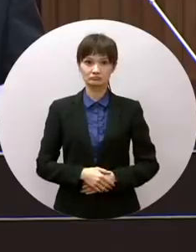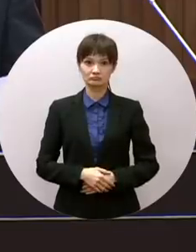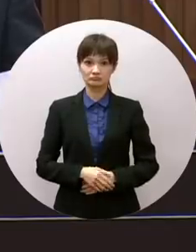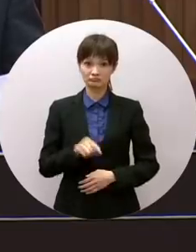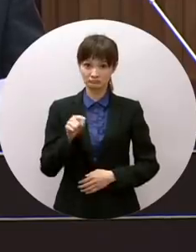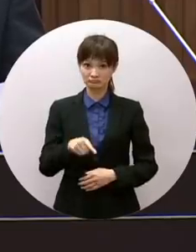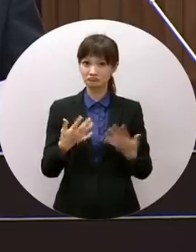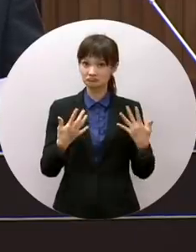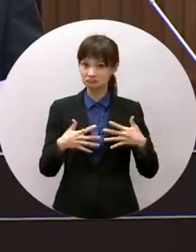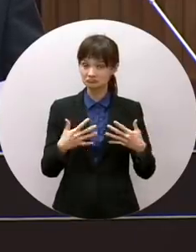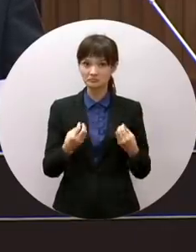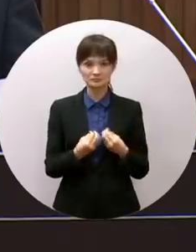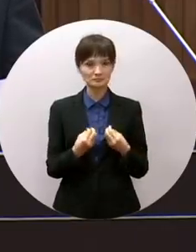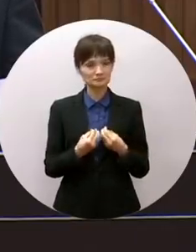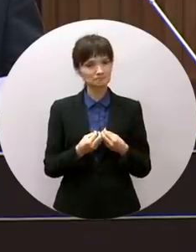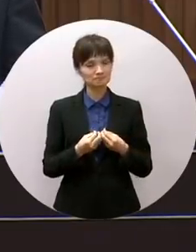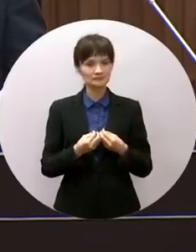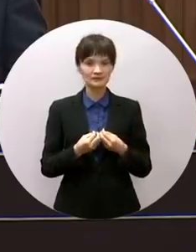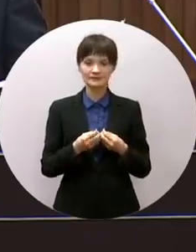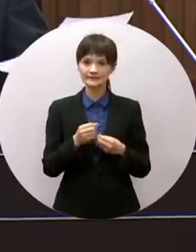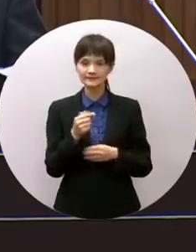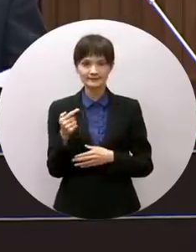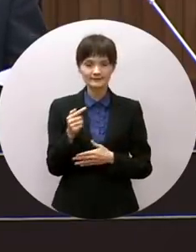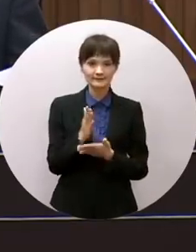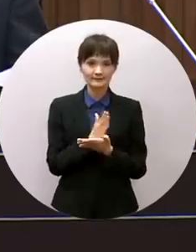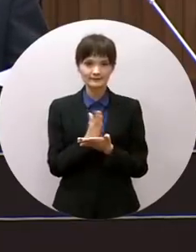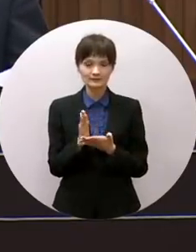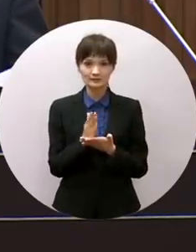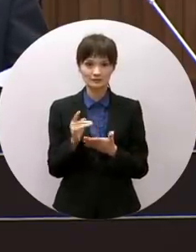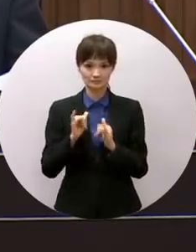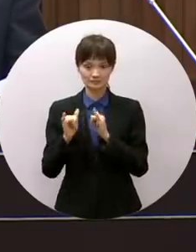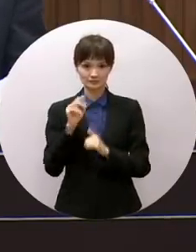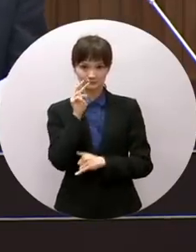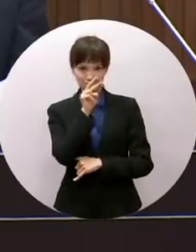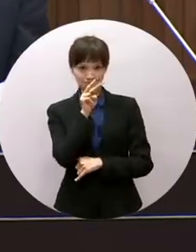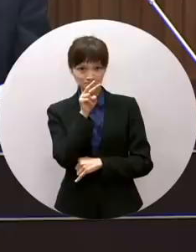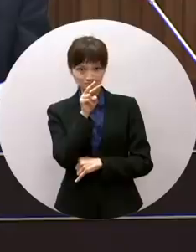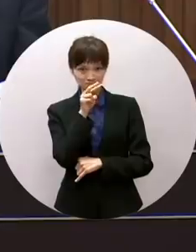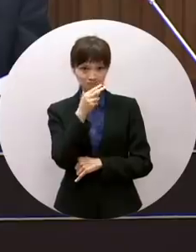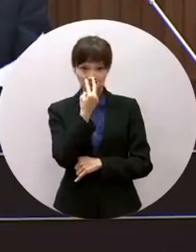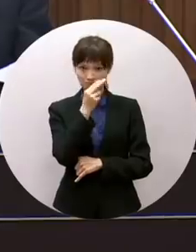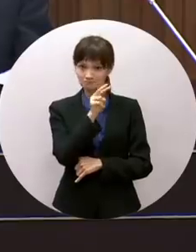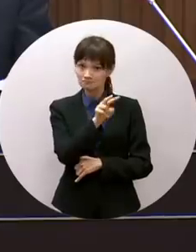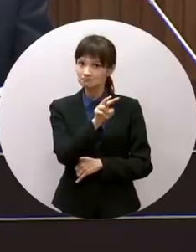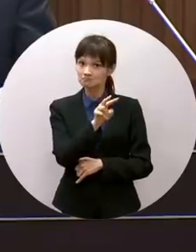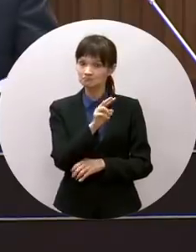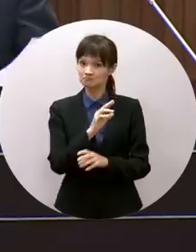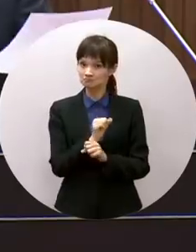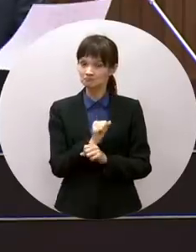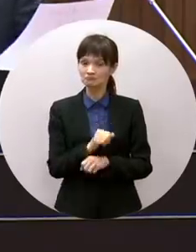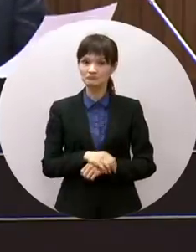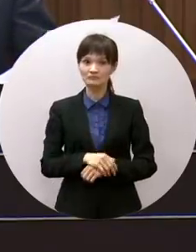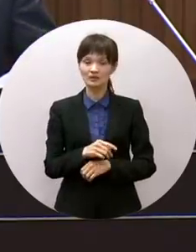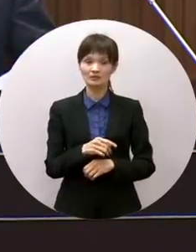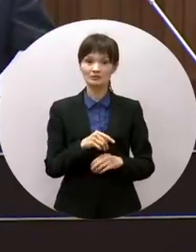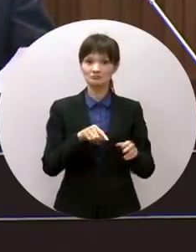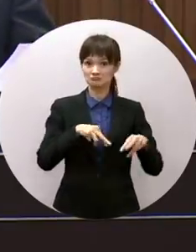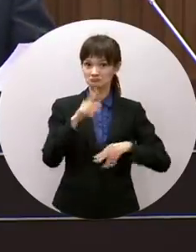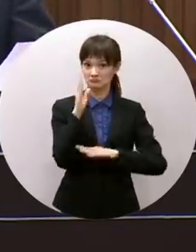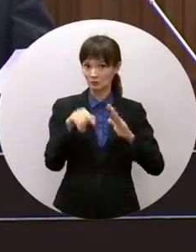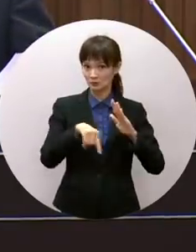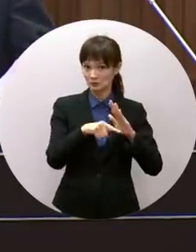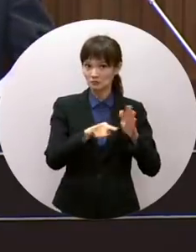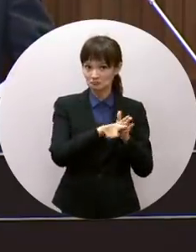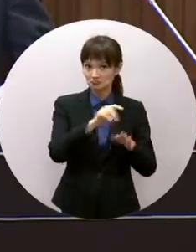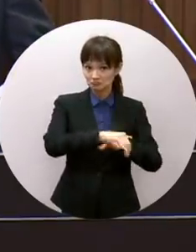问题哦，怎么样来平衡哦？民众都在看。因为行政院有很多的专家，有很多的团